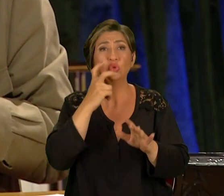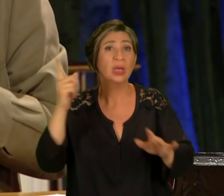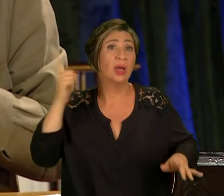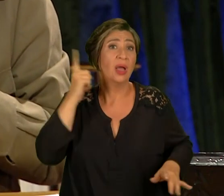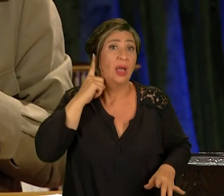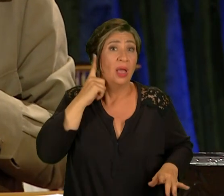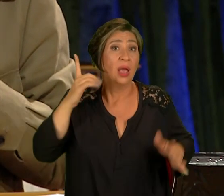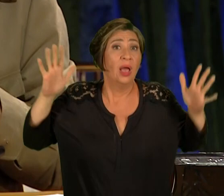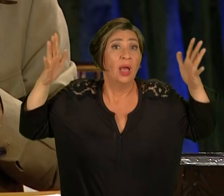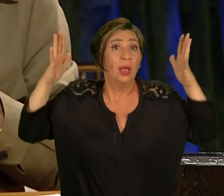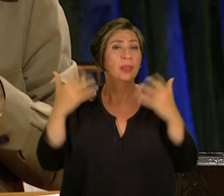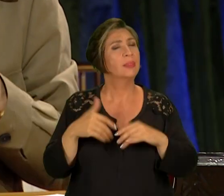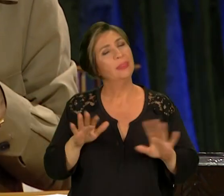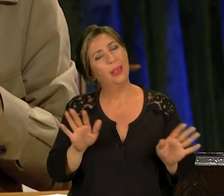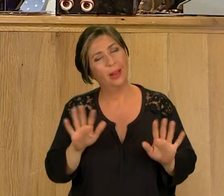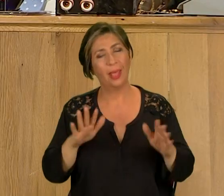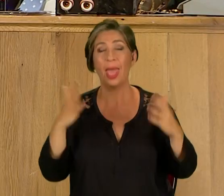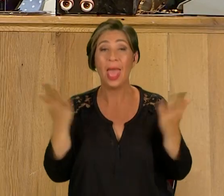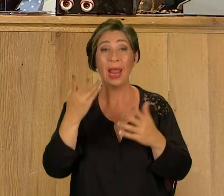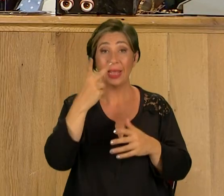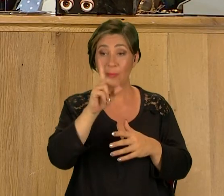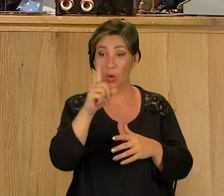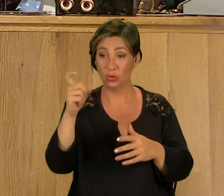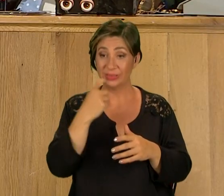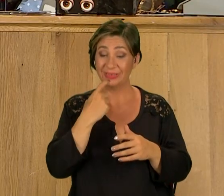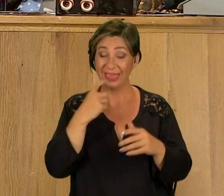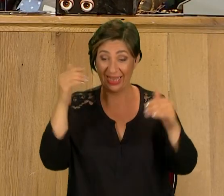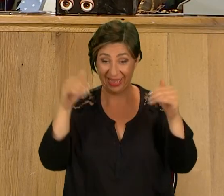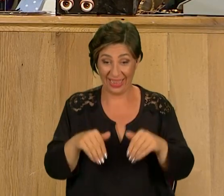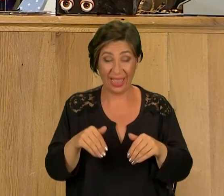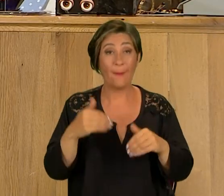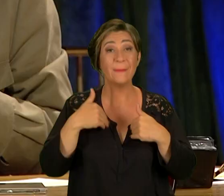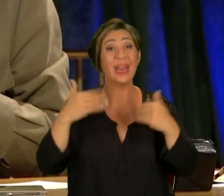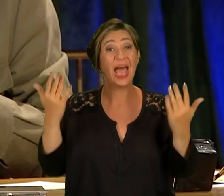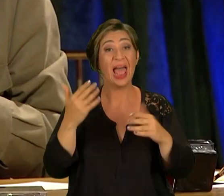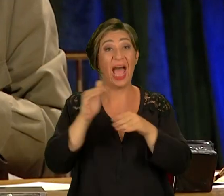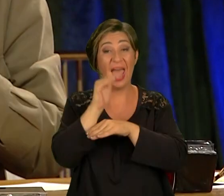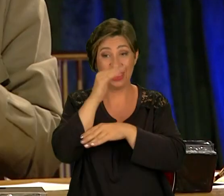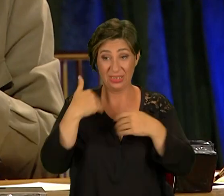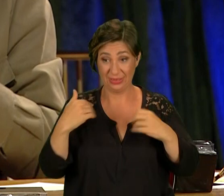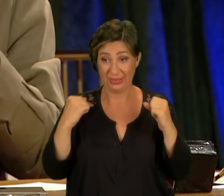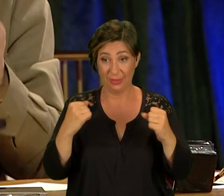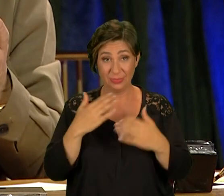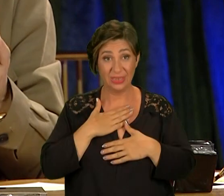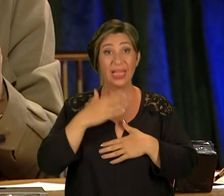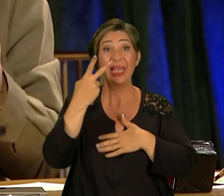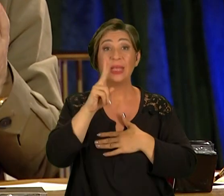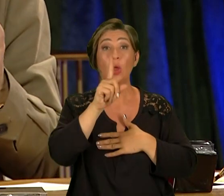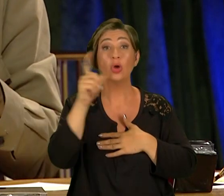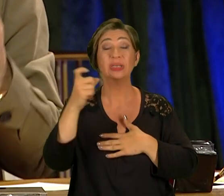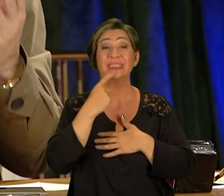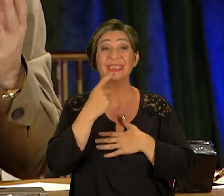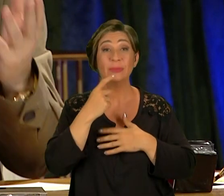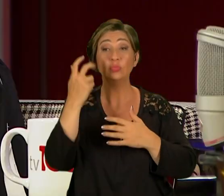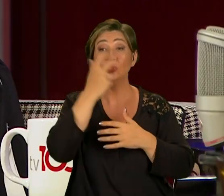değil. Eğer 2019 senesine gelindiğinde ben de hayattaysam ve 2019